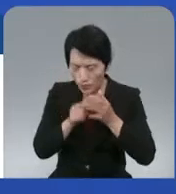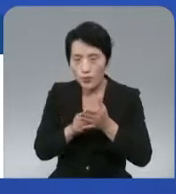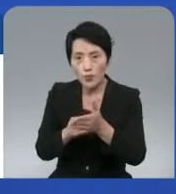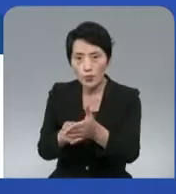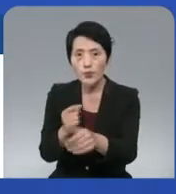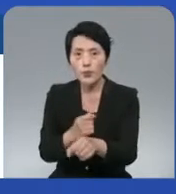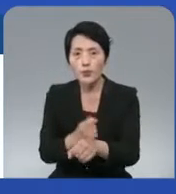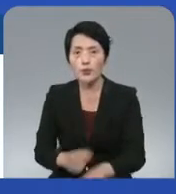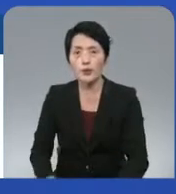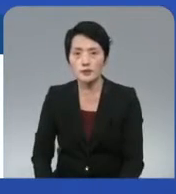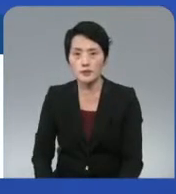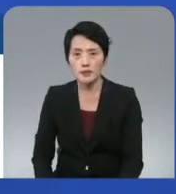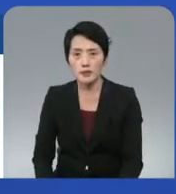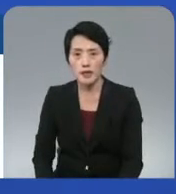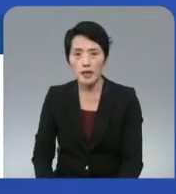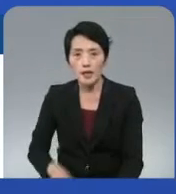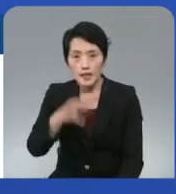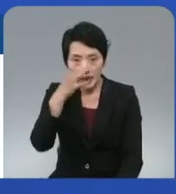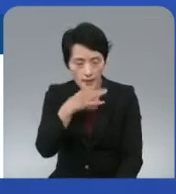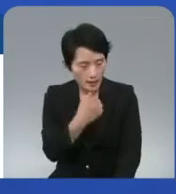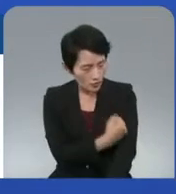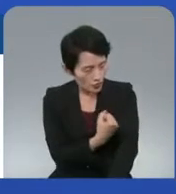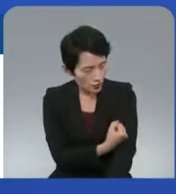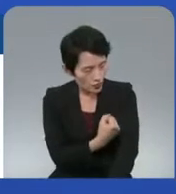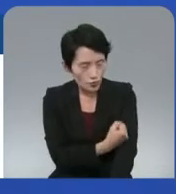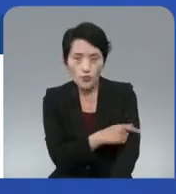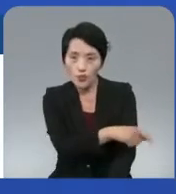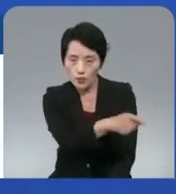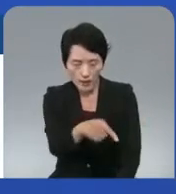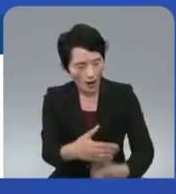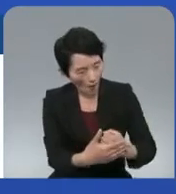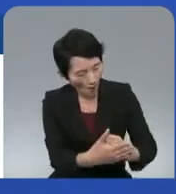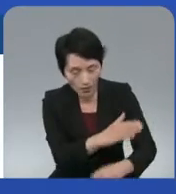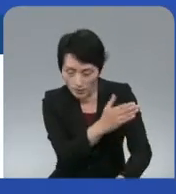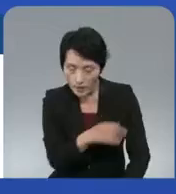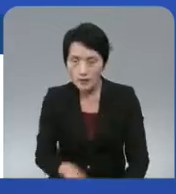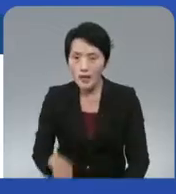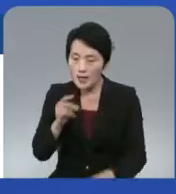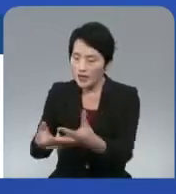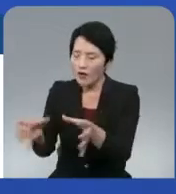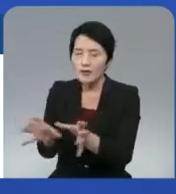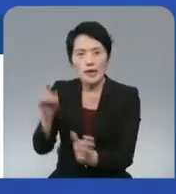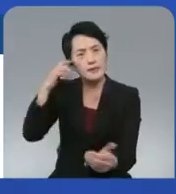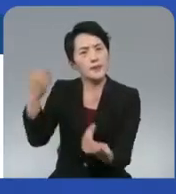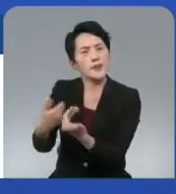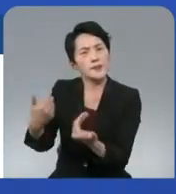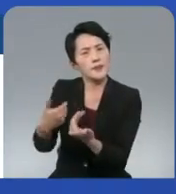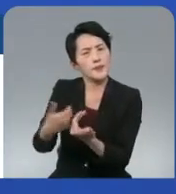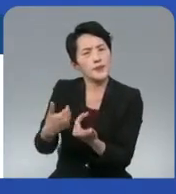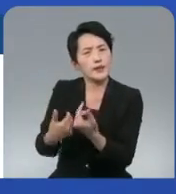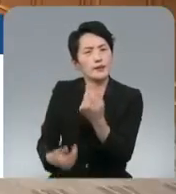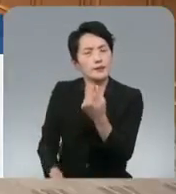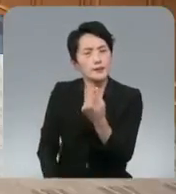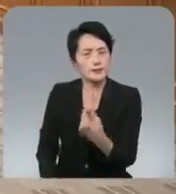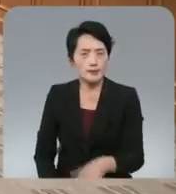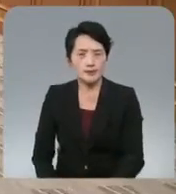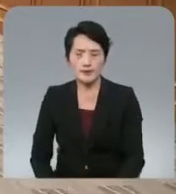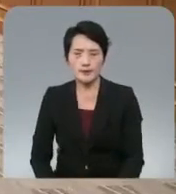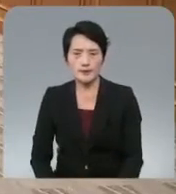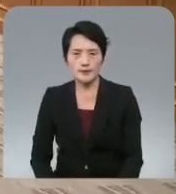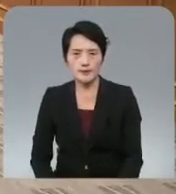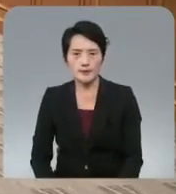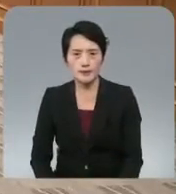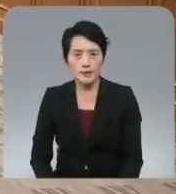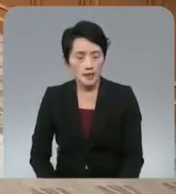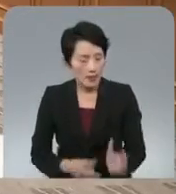campus sur sa position selon l'amendement de texte ne doit plus être repoussé la surproduction annuelle se levant à